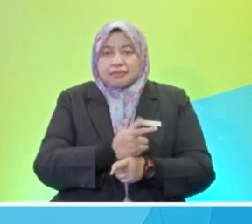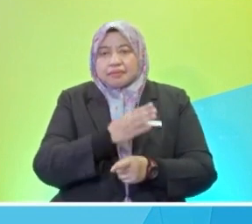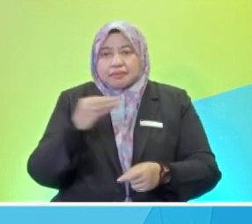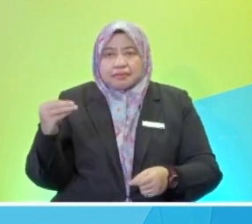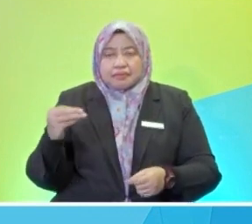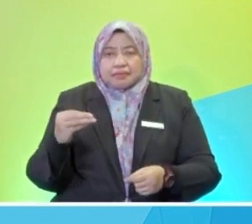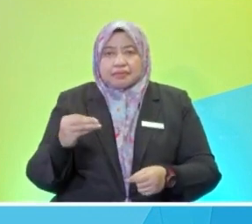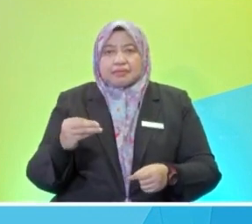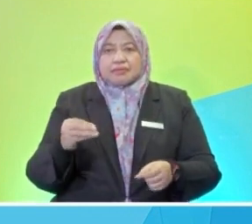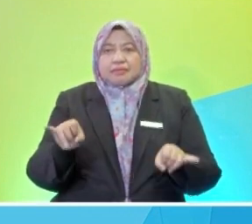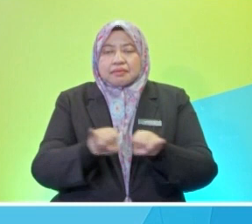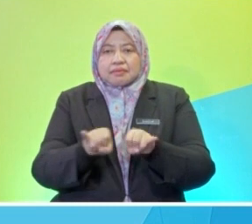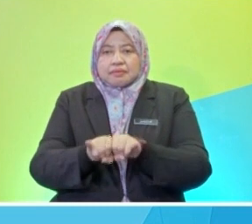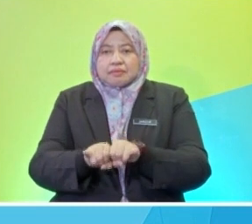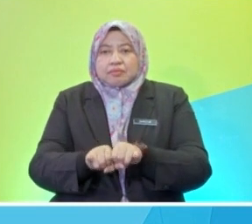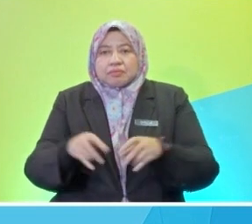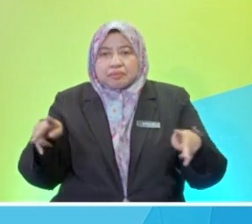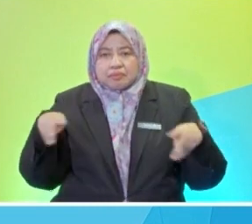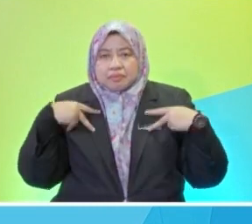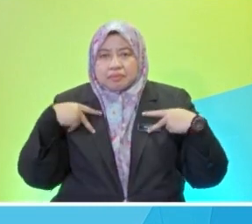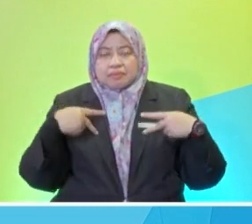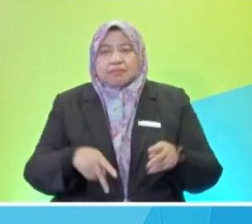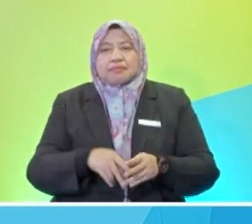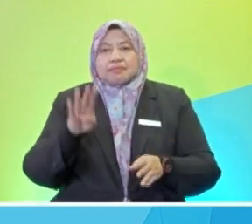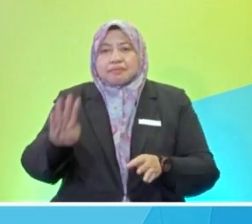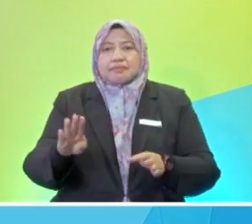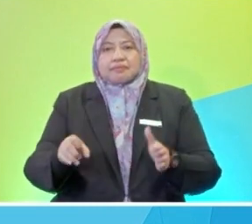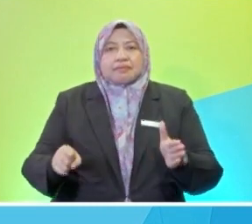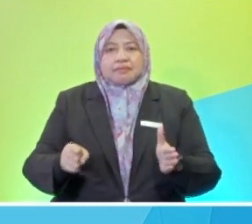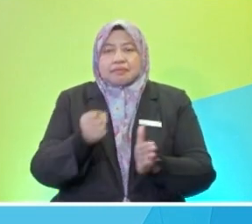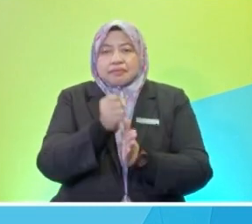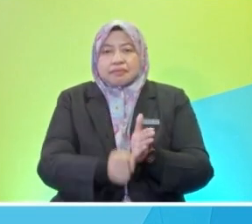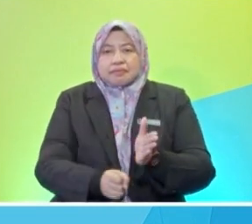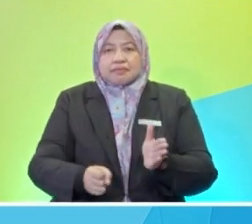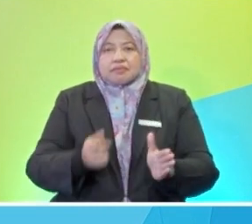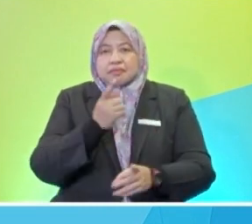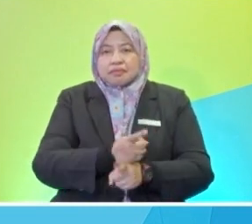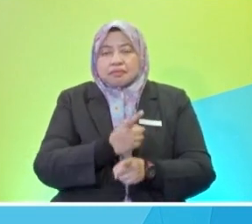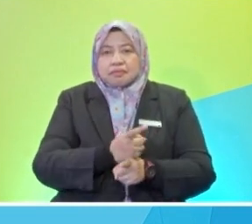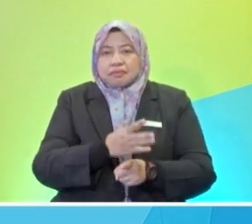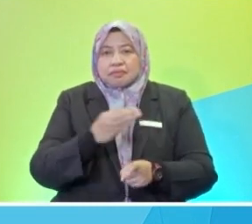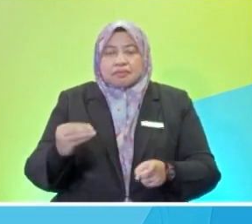dia juga mempunyai 4 sisi lurus dan 4